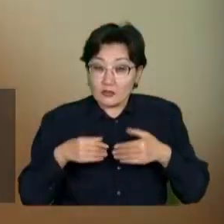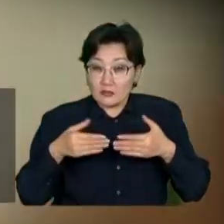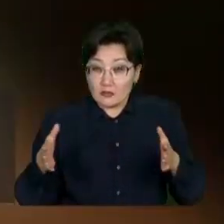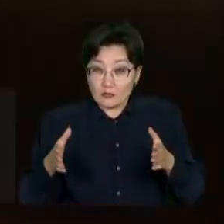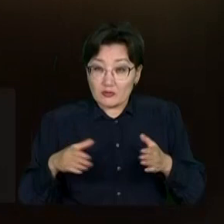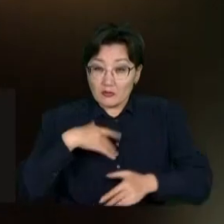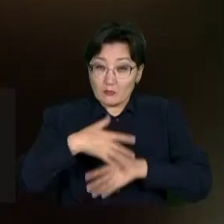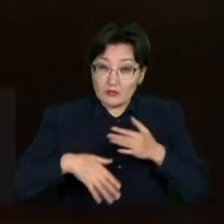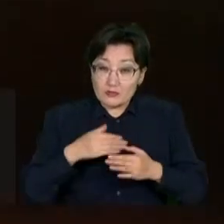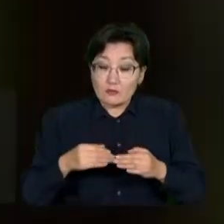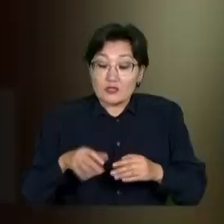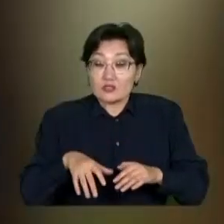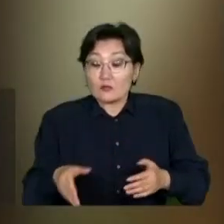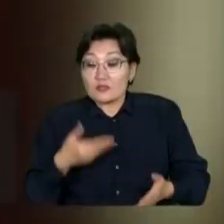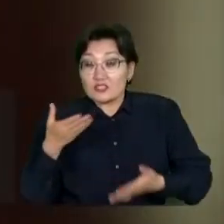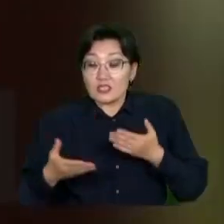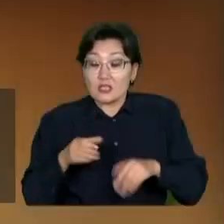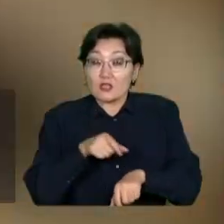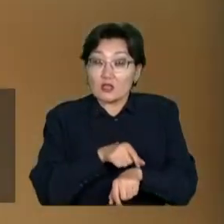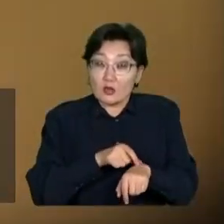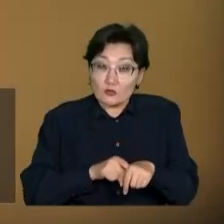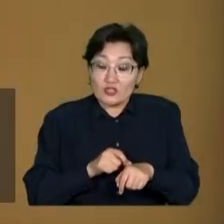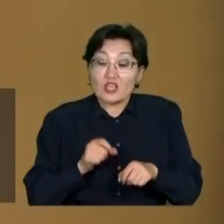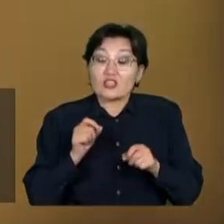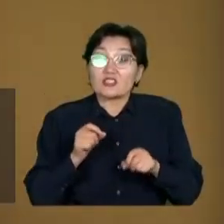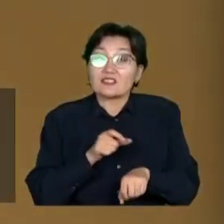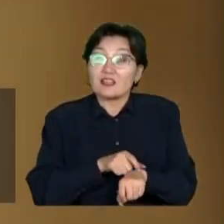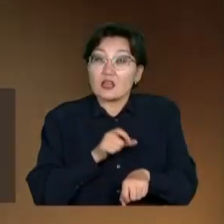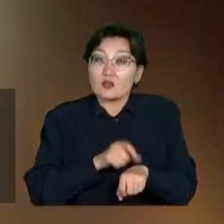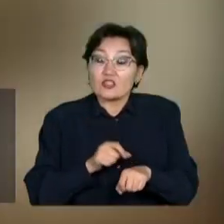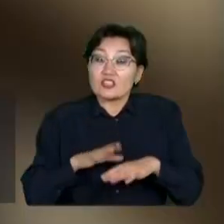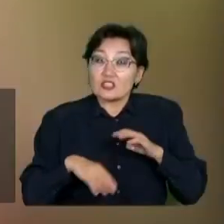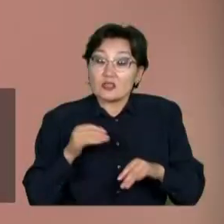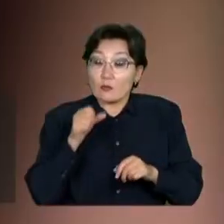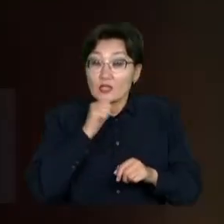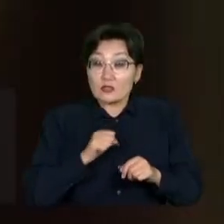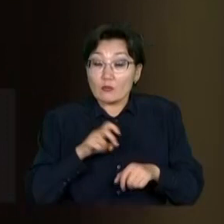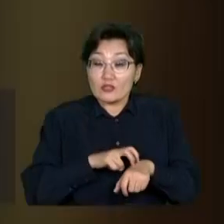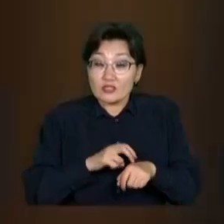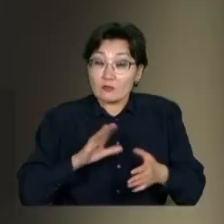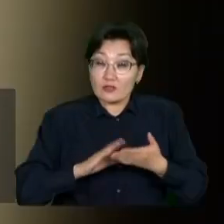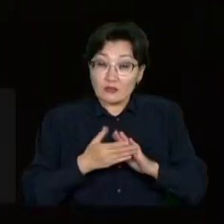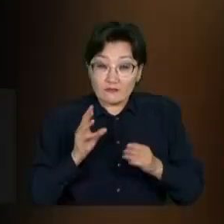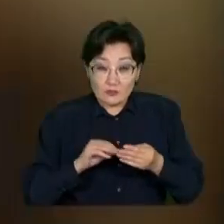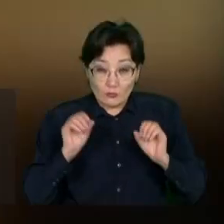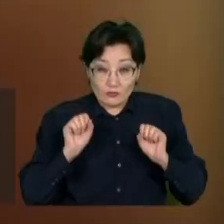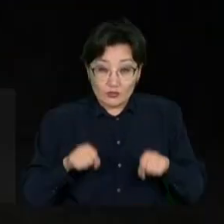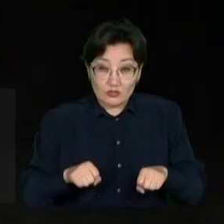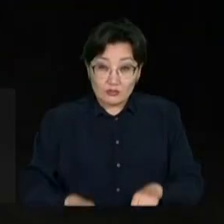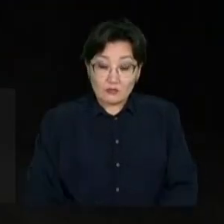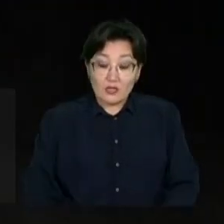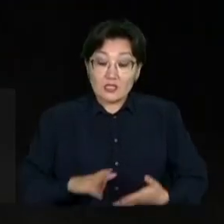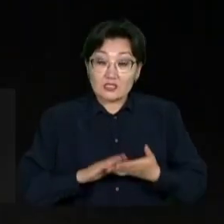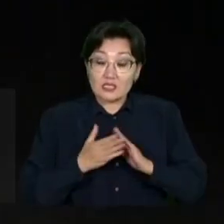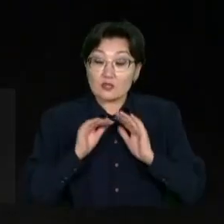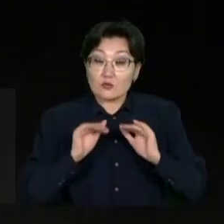вверх дном. Воры забрали лишь наручные часы, говорит женщина. Видимо, сильно торопились. Теперь она боится, что ситуация повторится. Состояние